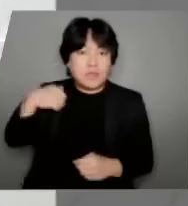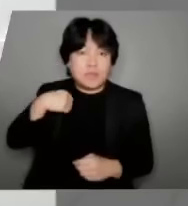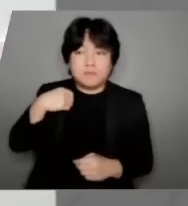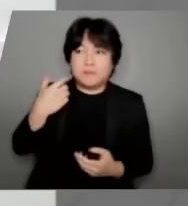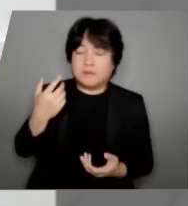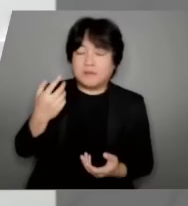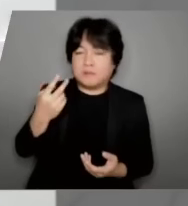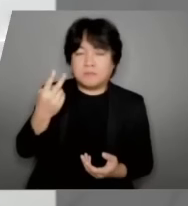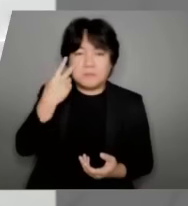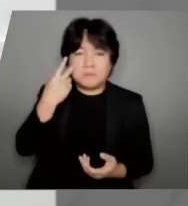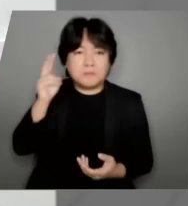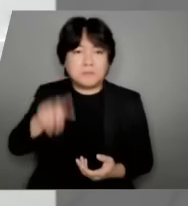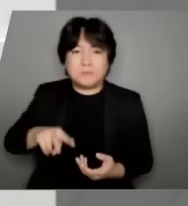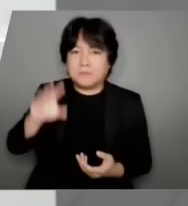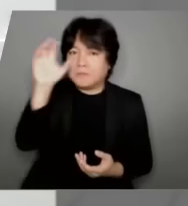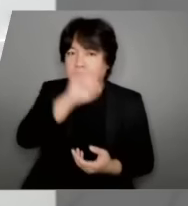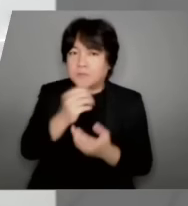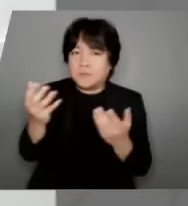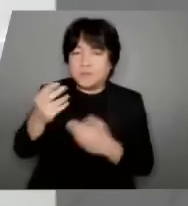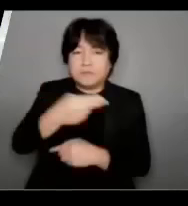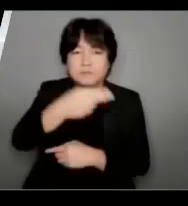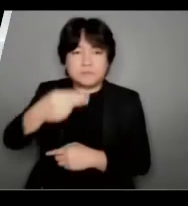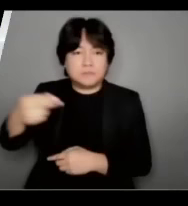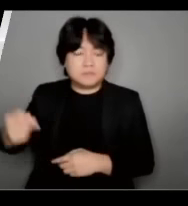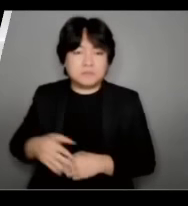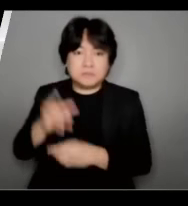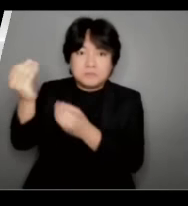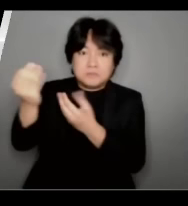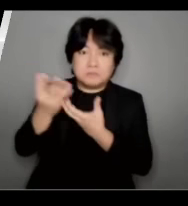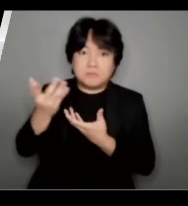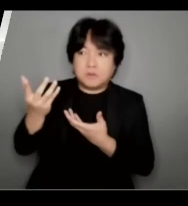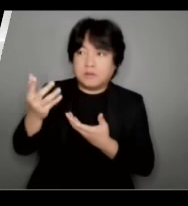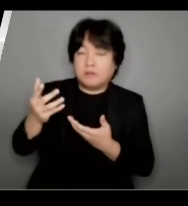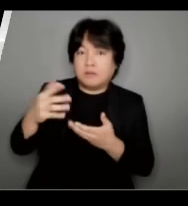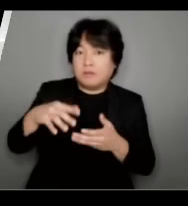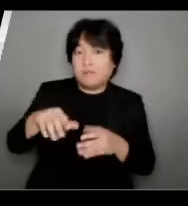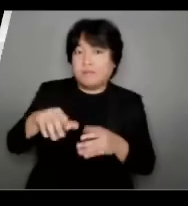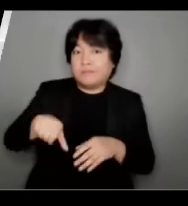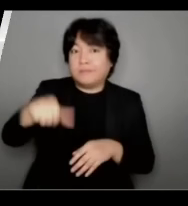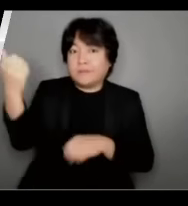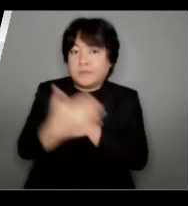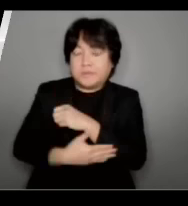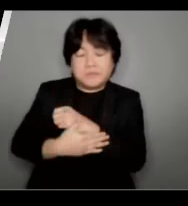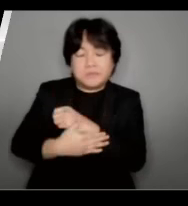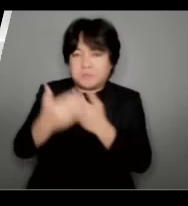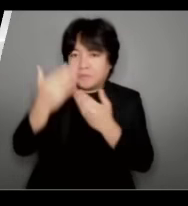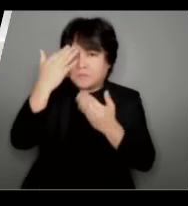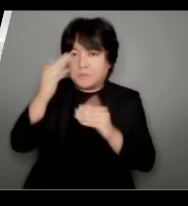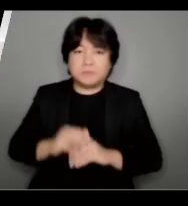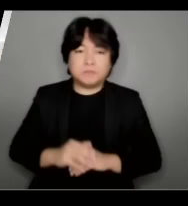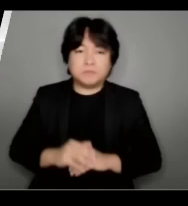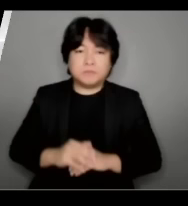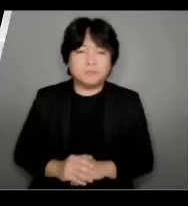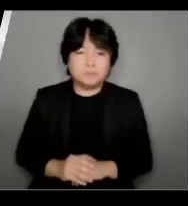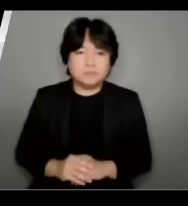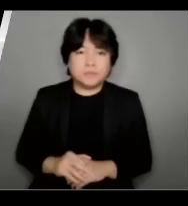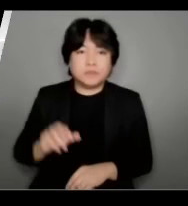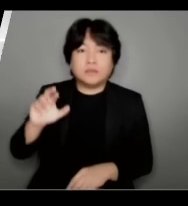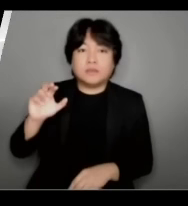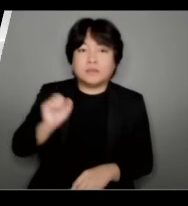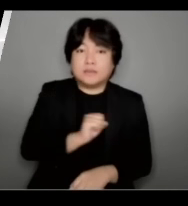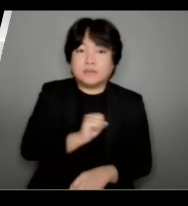Indonesia. Pero wala rin silang sinabi na nakalabas na po ito ng bansa. Sa mga kuwang ito mula kay Senator Raffy Tulfo, kita sina Sheila at Cassandra bago